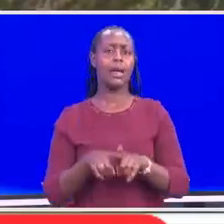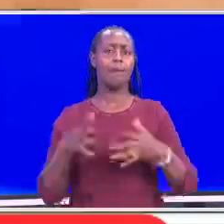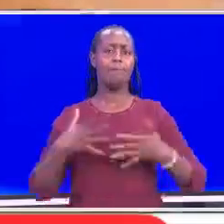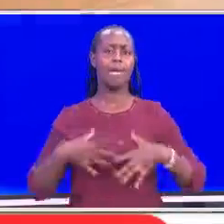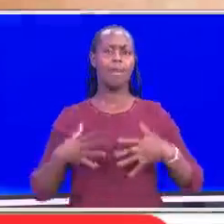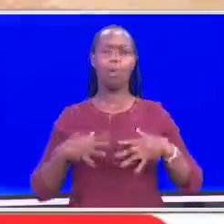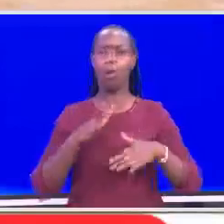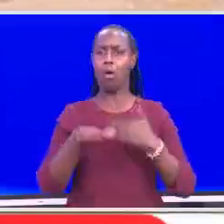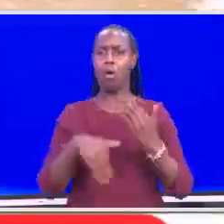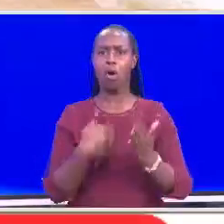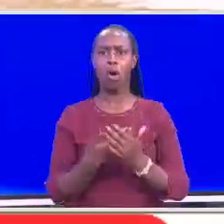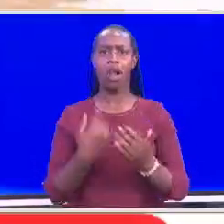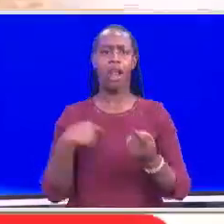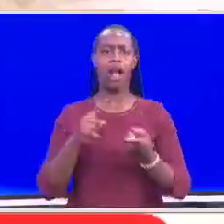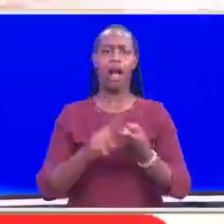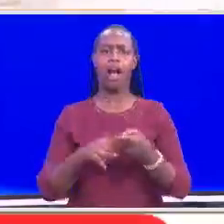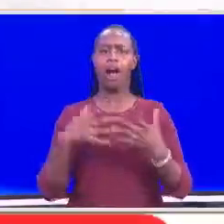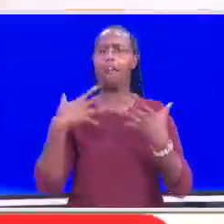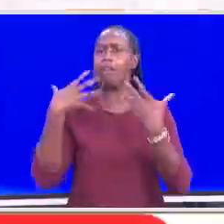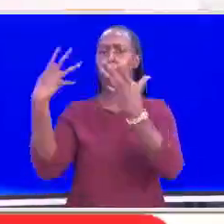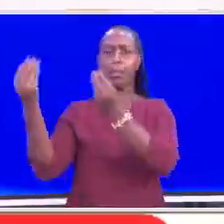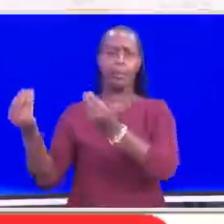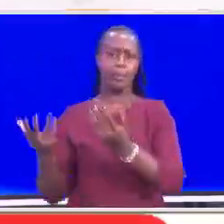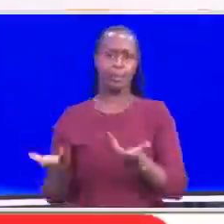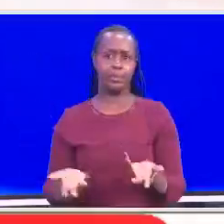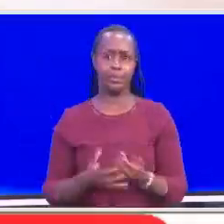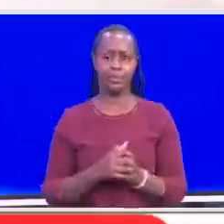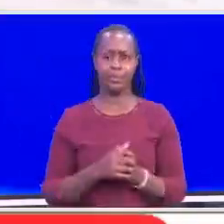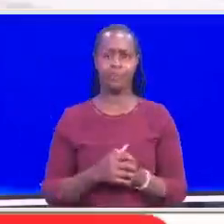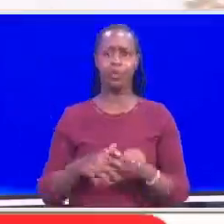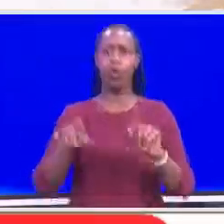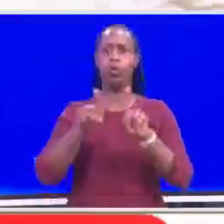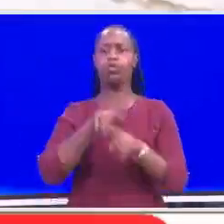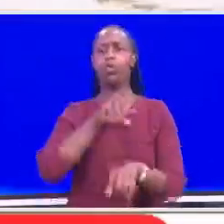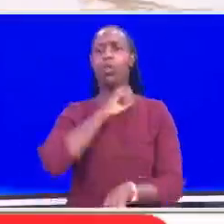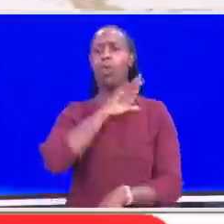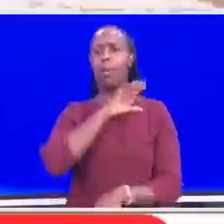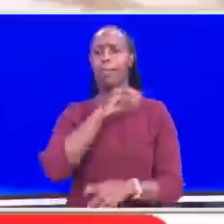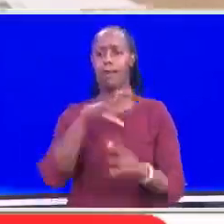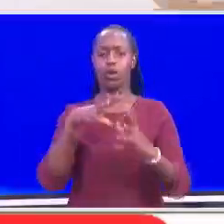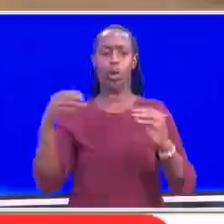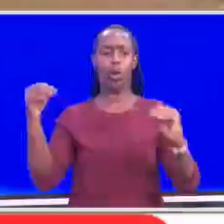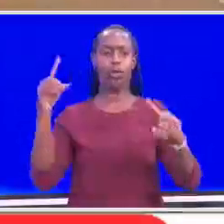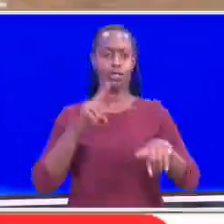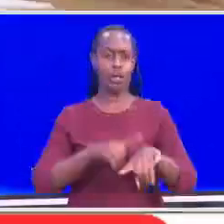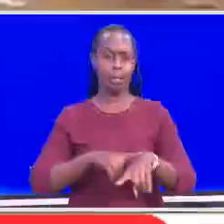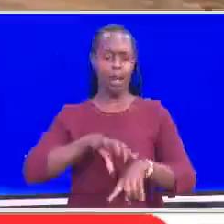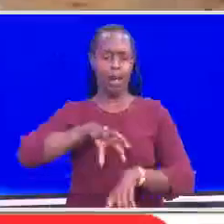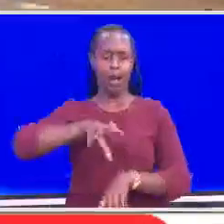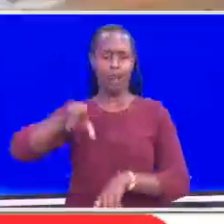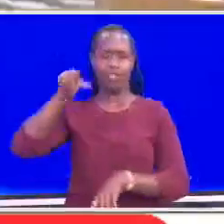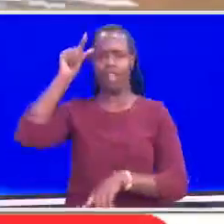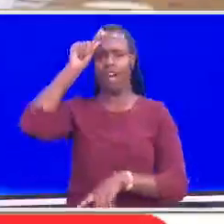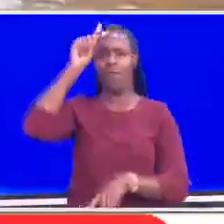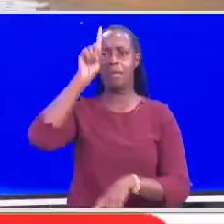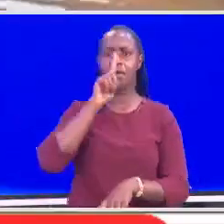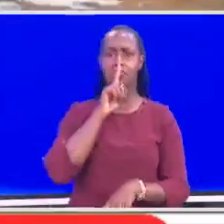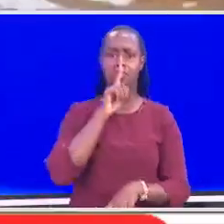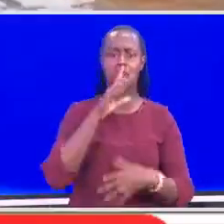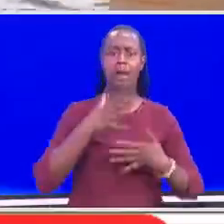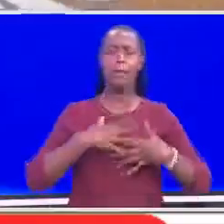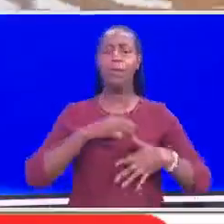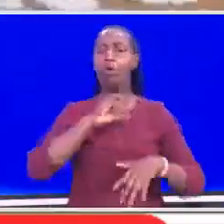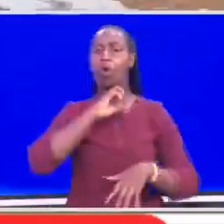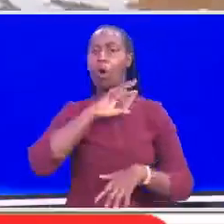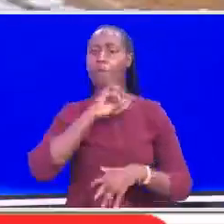yote. Hata baada ya kulalamika kwa kipindi cha muda mrefu, serikali ya kaunti hiyo imebaki kimya, wakazi hapa wakiteta si mara